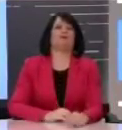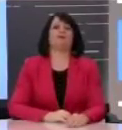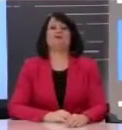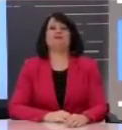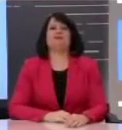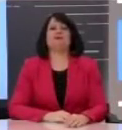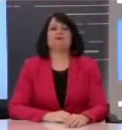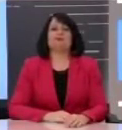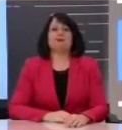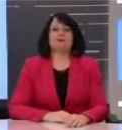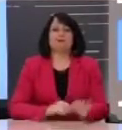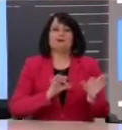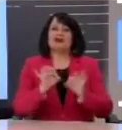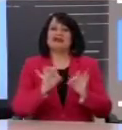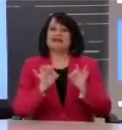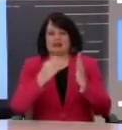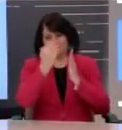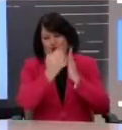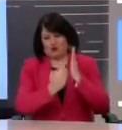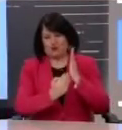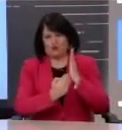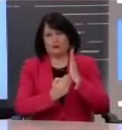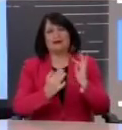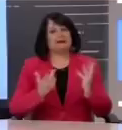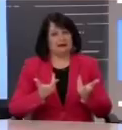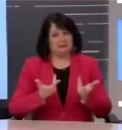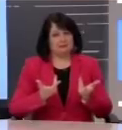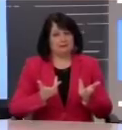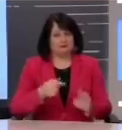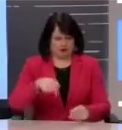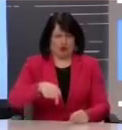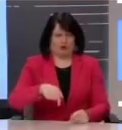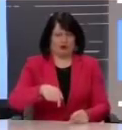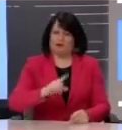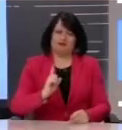Υπό αυτό το πρίσμα, λοιπόν, έχει τεθεί στο τραπέζι, όχι τώρα,